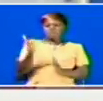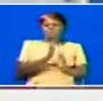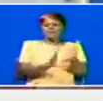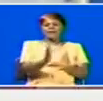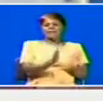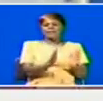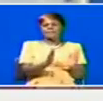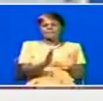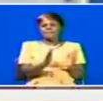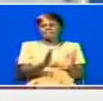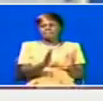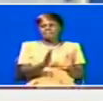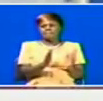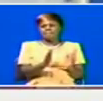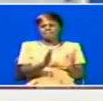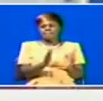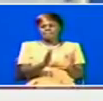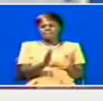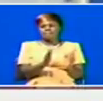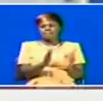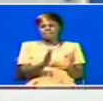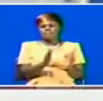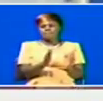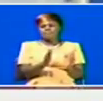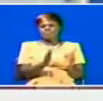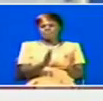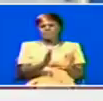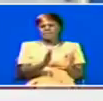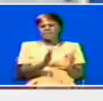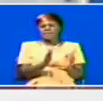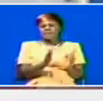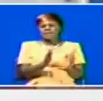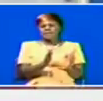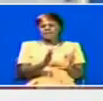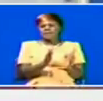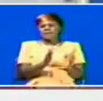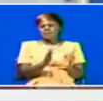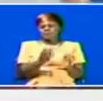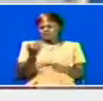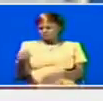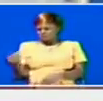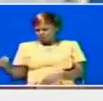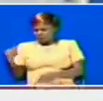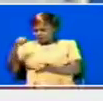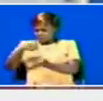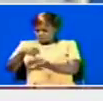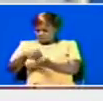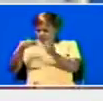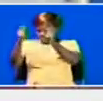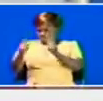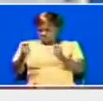wakubwa ambao wana kazi zao. Kwa hivyo vile kitu tunatarajia ni kwamba watoto wakihusika,